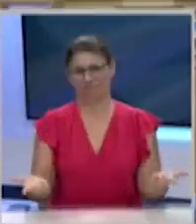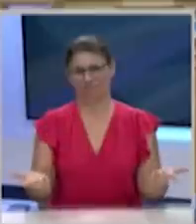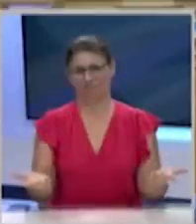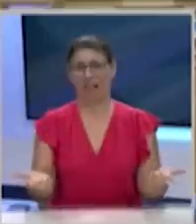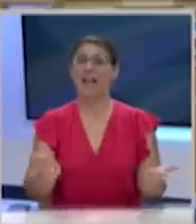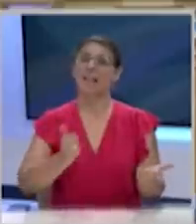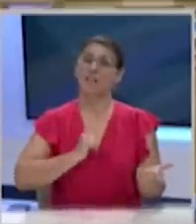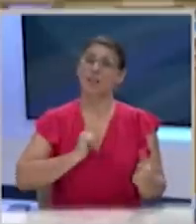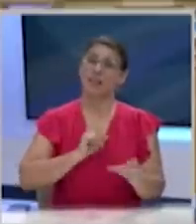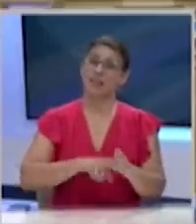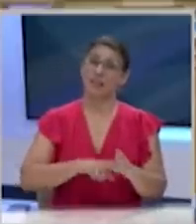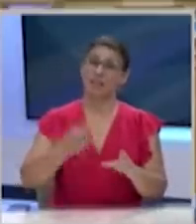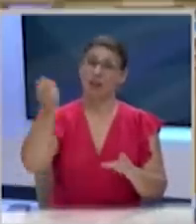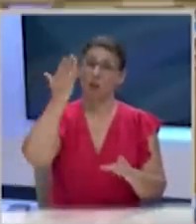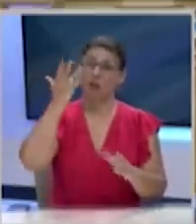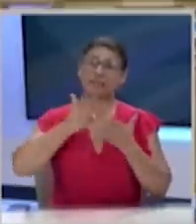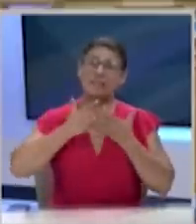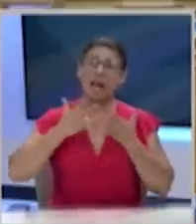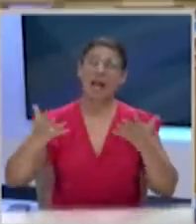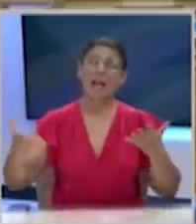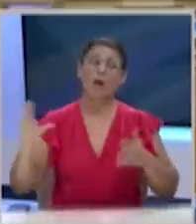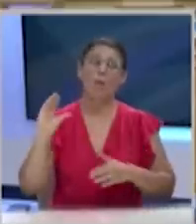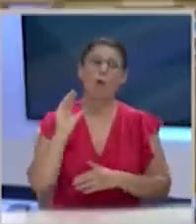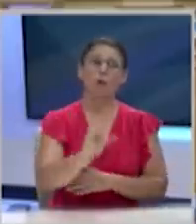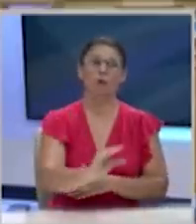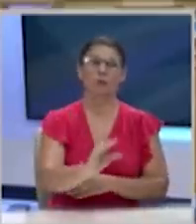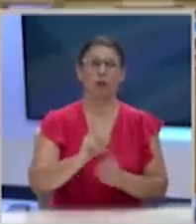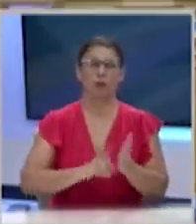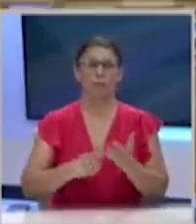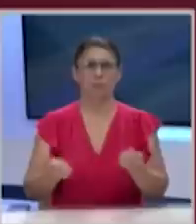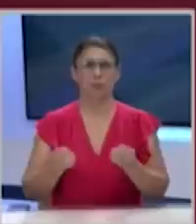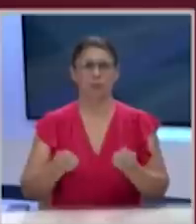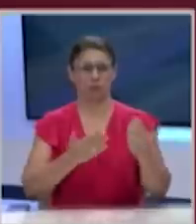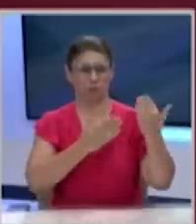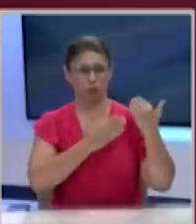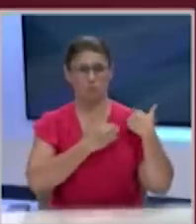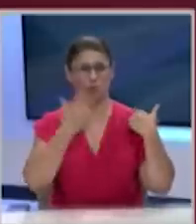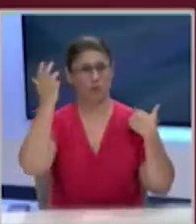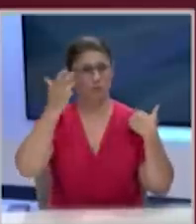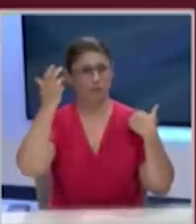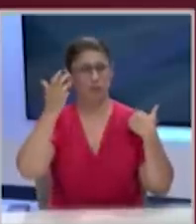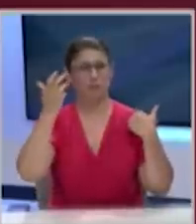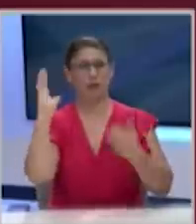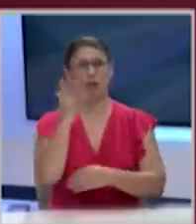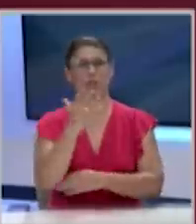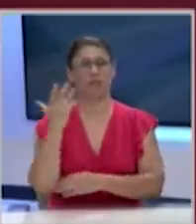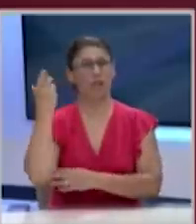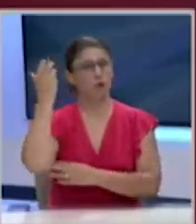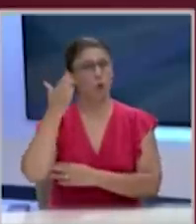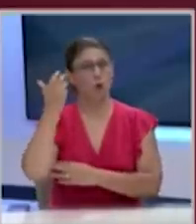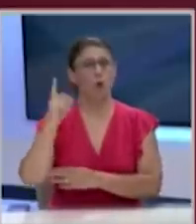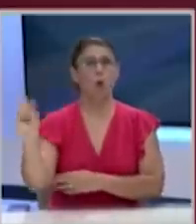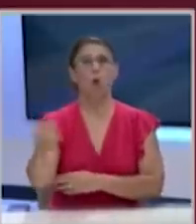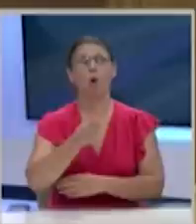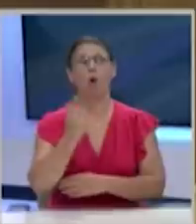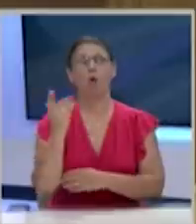θα στοιχήσουν τεράστια ποσά ενώ έπρεπε να γίνονται από τους αρμόδιους επιστήμονες δασολόγους όλων των